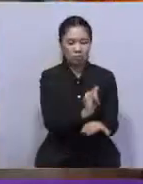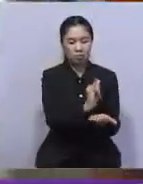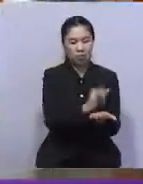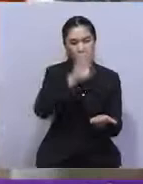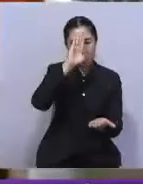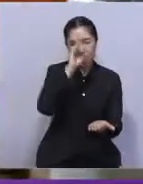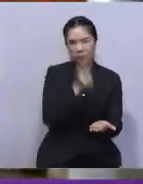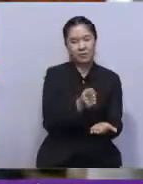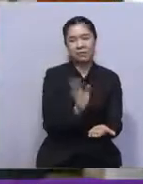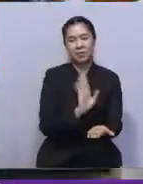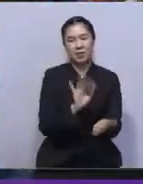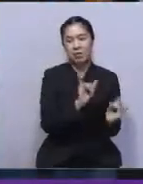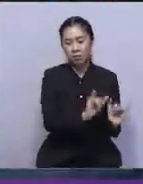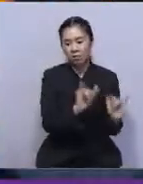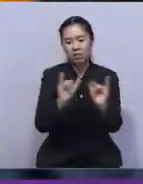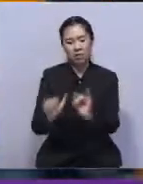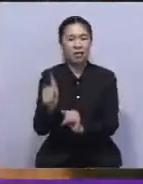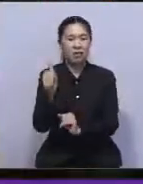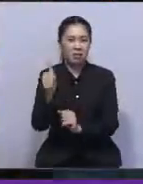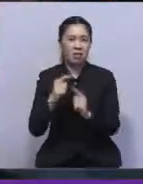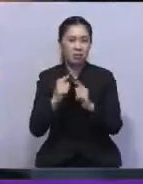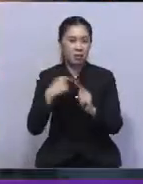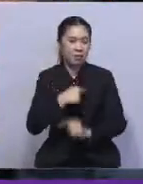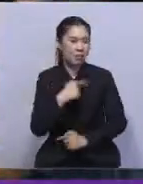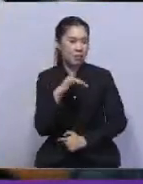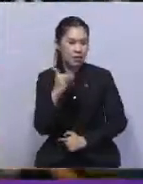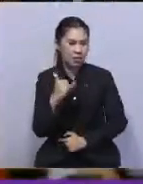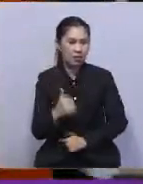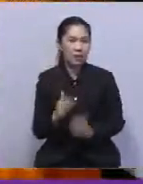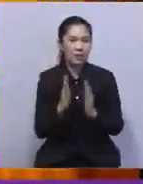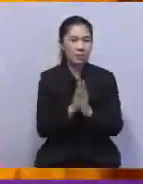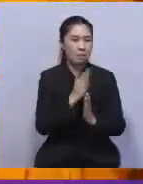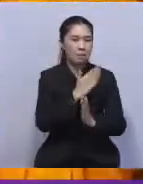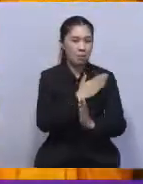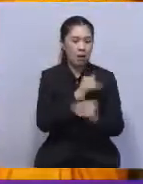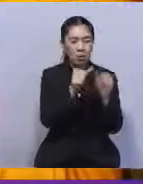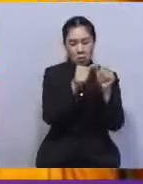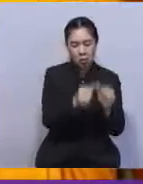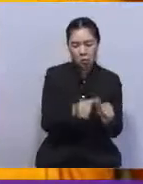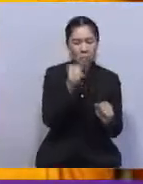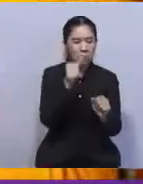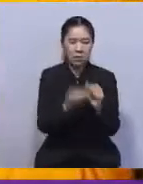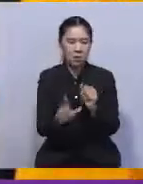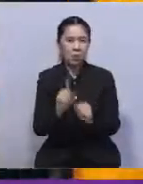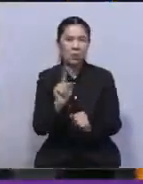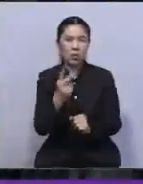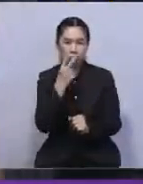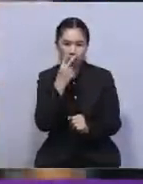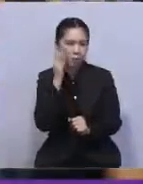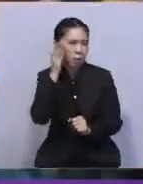สามารถเคลื่อนย้ายได้ค่ะซึ่งไม่แน่ใจนะคะว่าพระธรรมชโยจะอยู่ที่วัดหรือไม่ก็ต้องตรวจค้นกัน